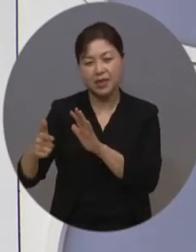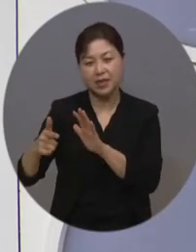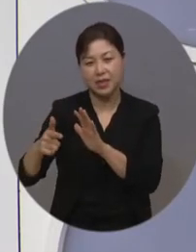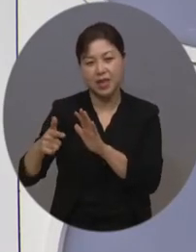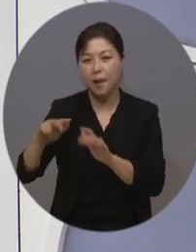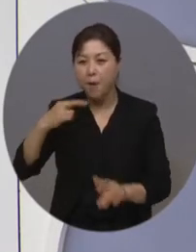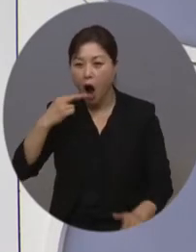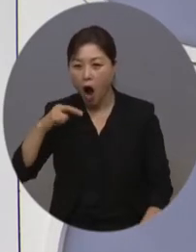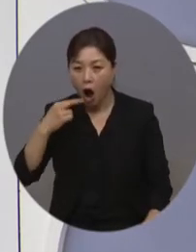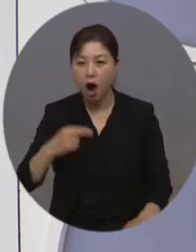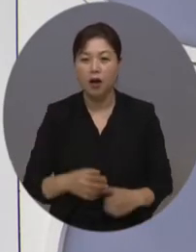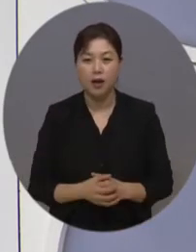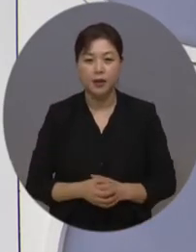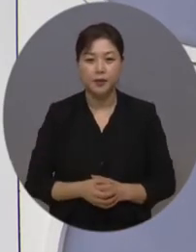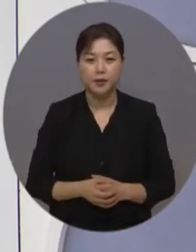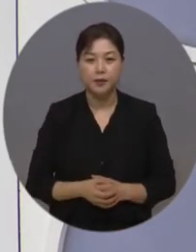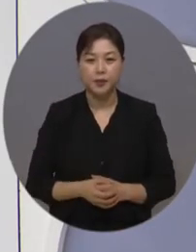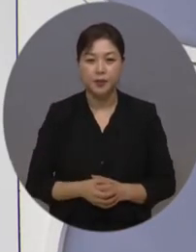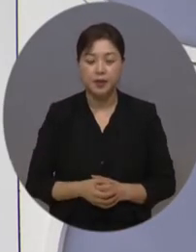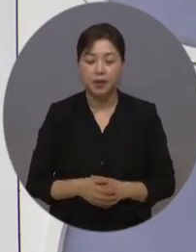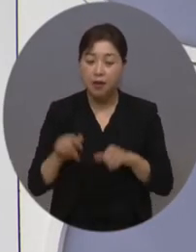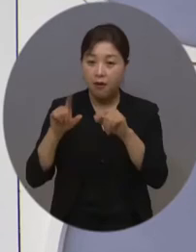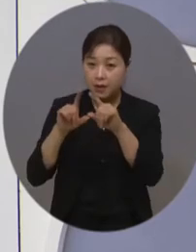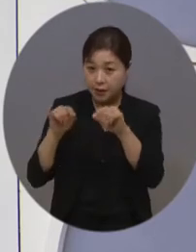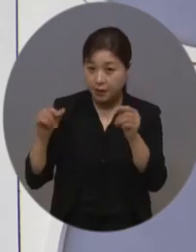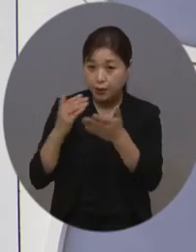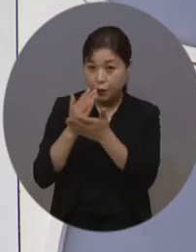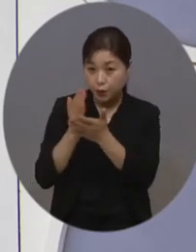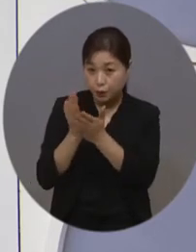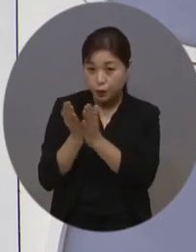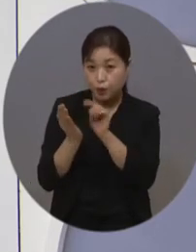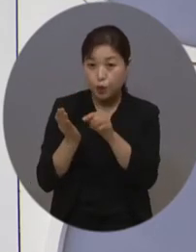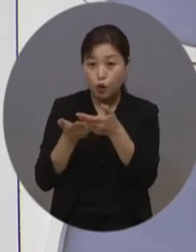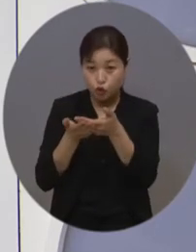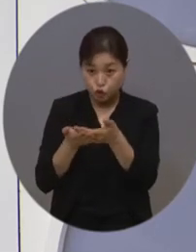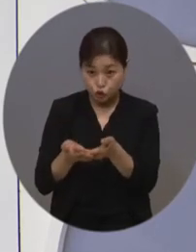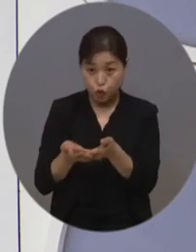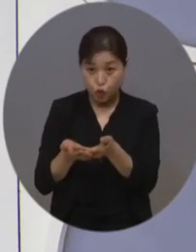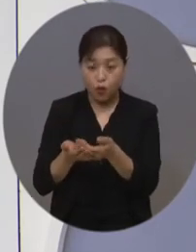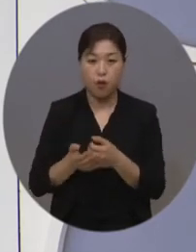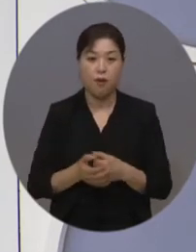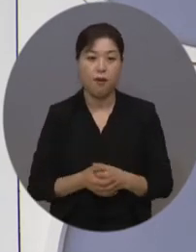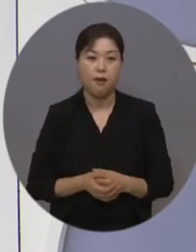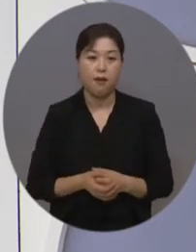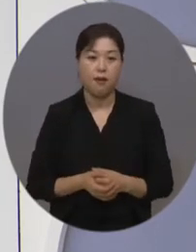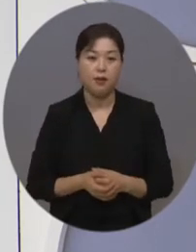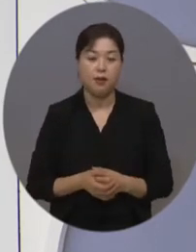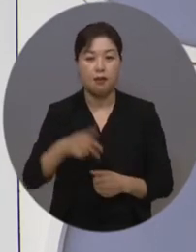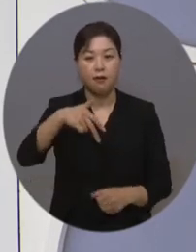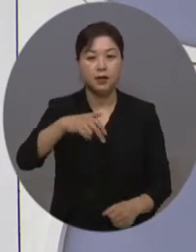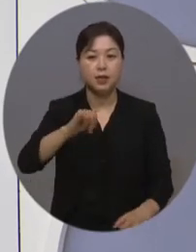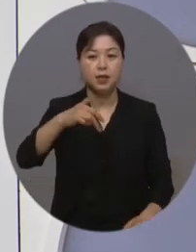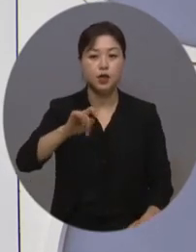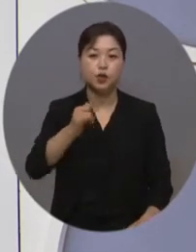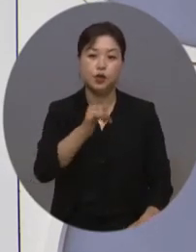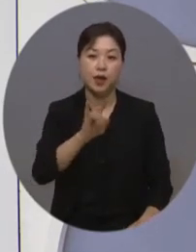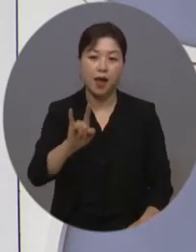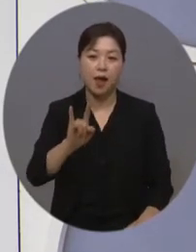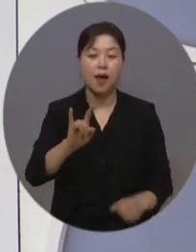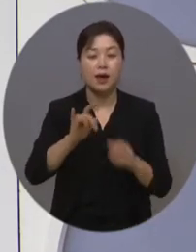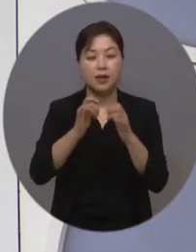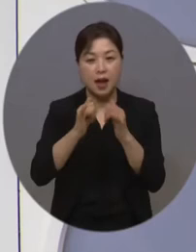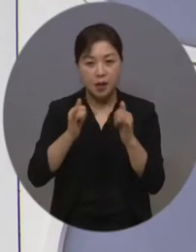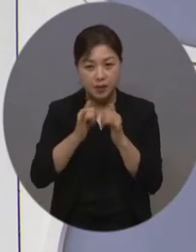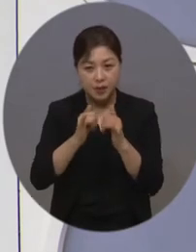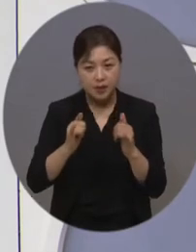그러나 사실은 이제 그런 식단도 중요하지만 이 사람들은 참 지중해 사람들이 낙천적이잖아요. 그렇죠. 그리고 지중해 사람들